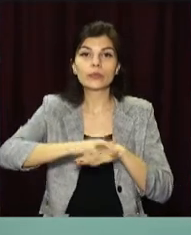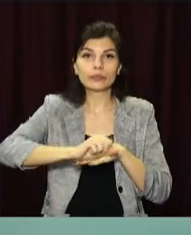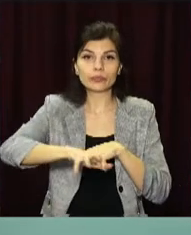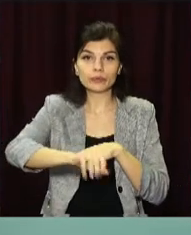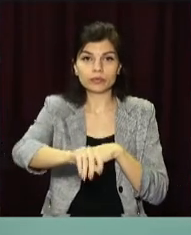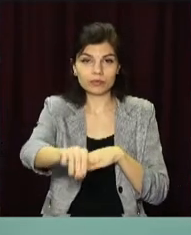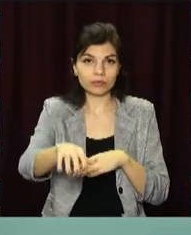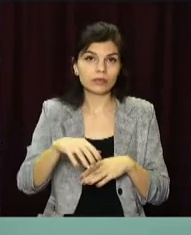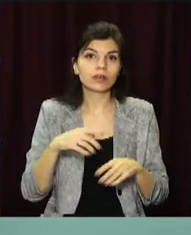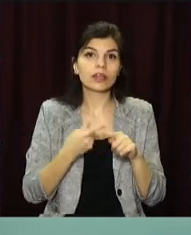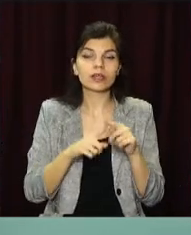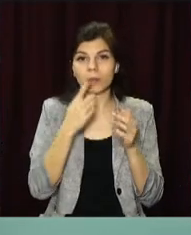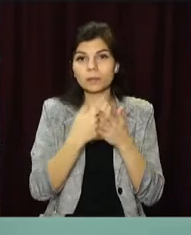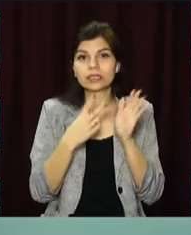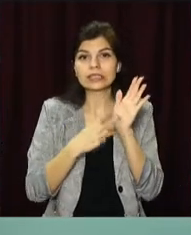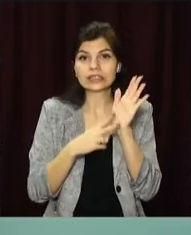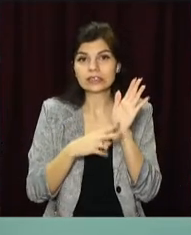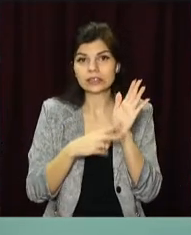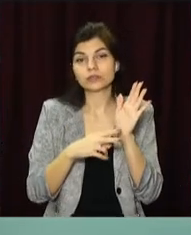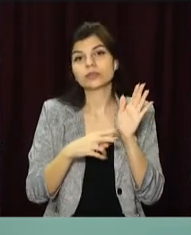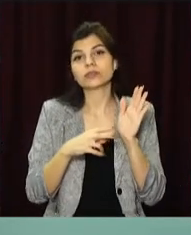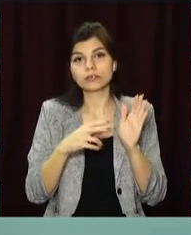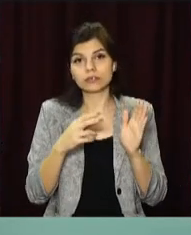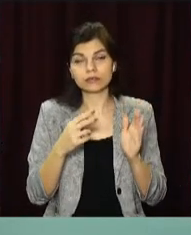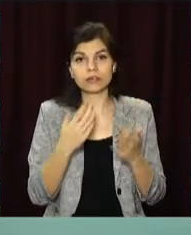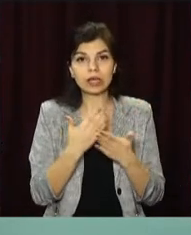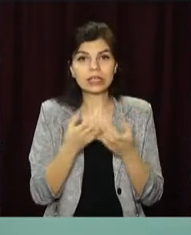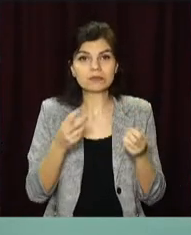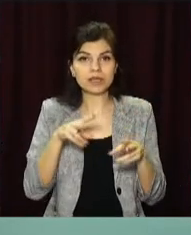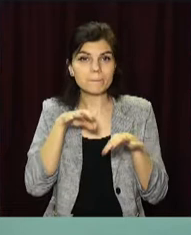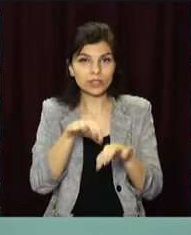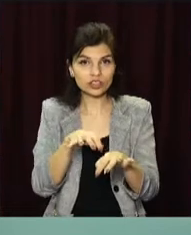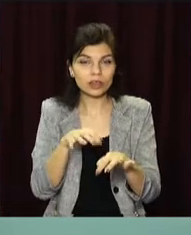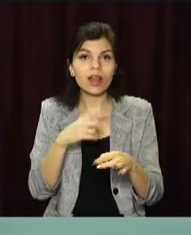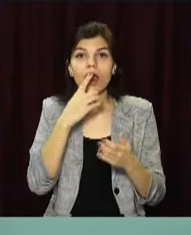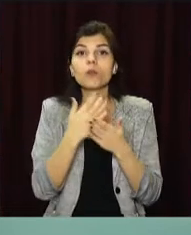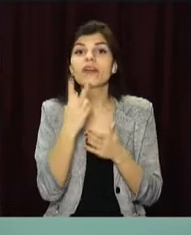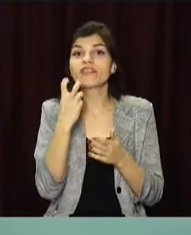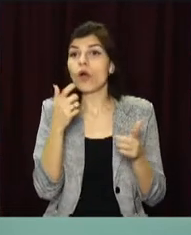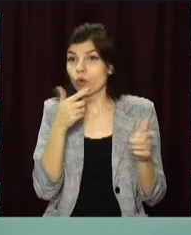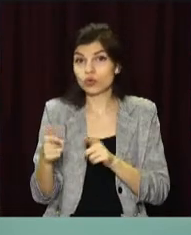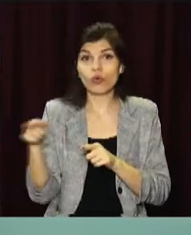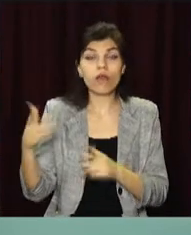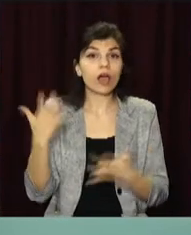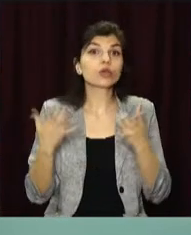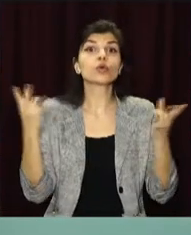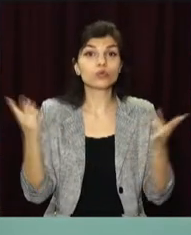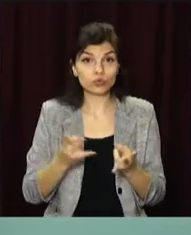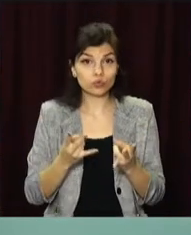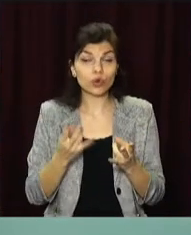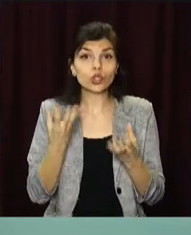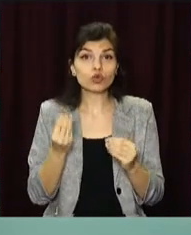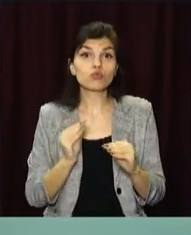противожеледних засобів, це порядка 70 одиниць техніки. У нас готово більше 200 одиниць,